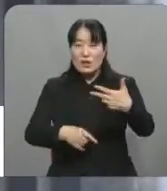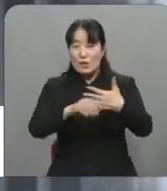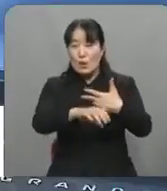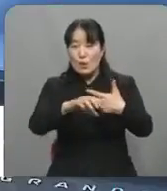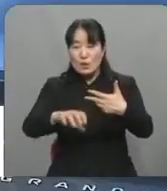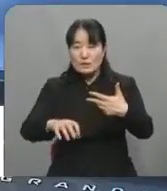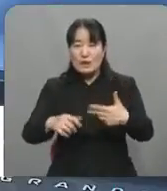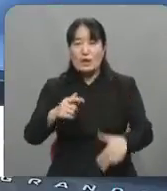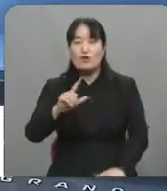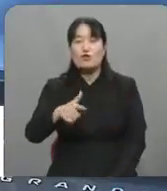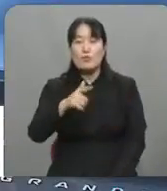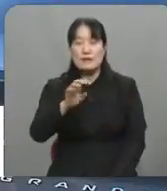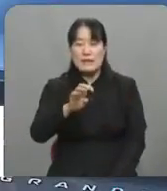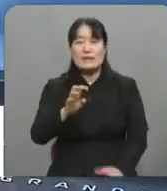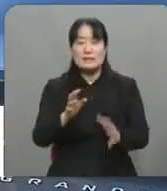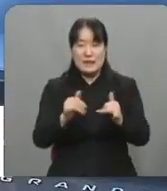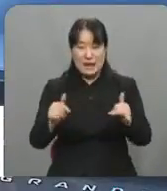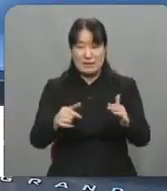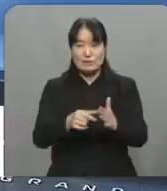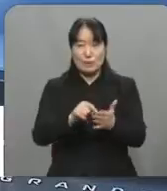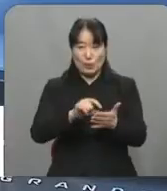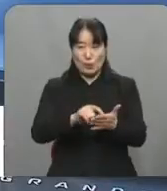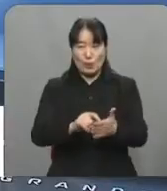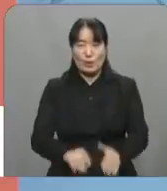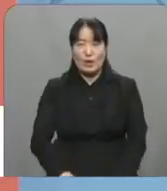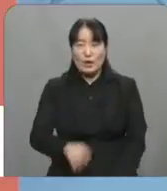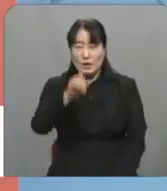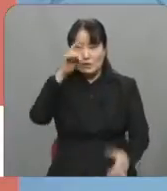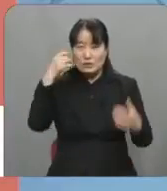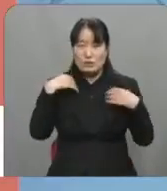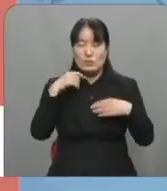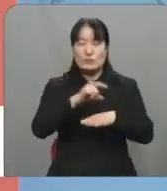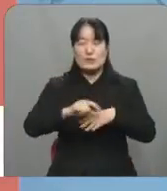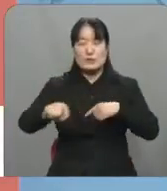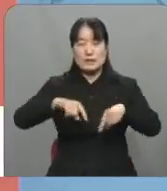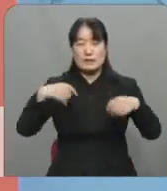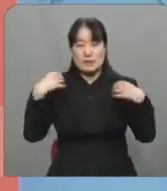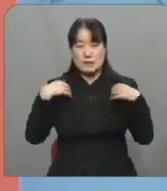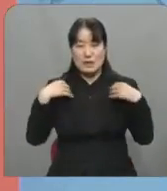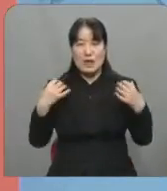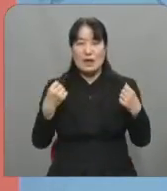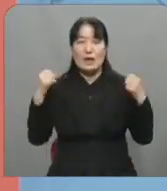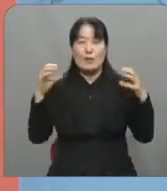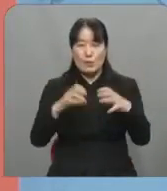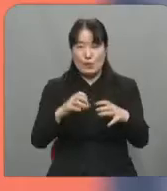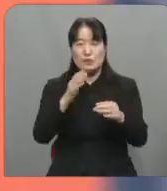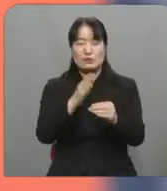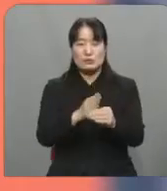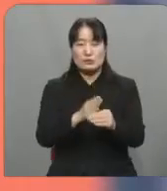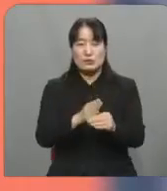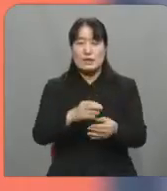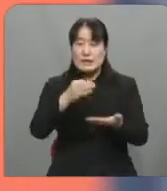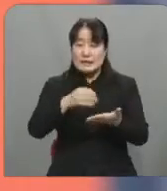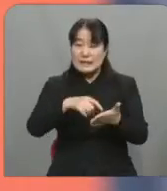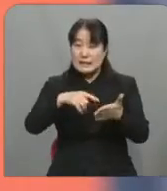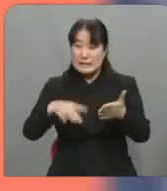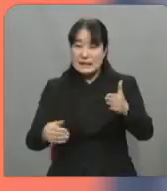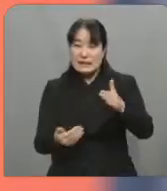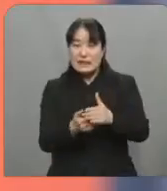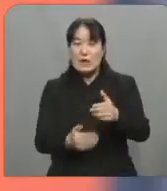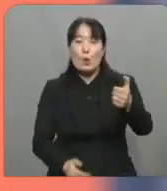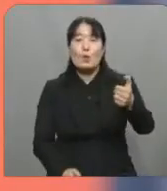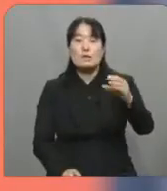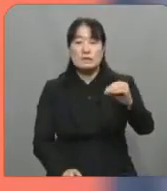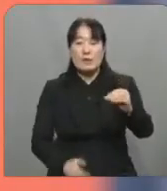군에서 640 여명에 이릅니다 정부와 지자체들도 힘을 보태고 있습니다 재산세를 최대 50만원까지